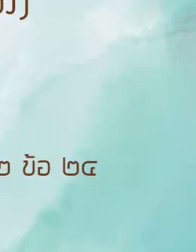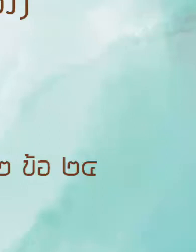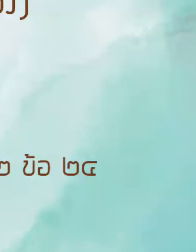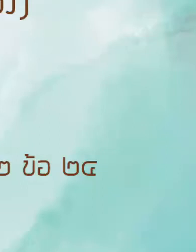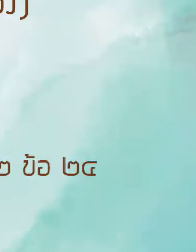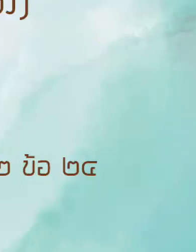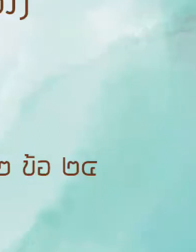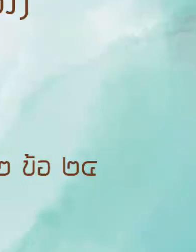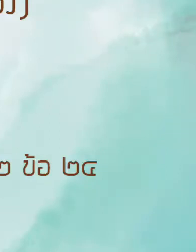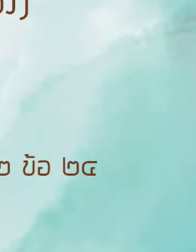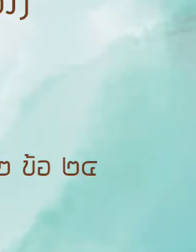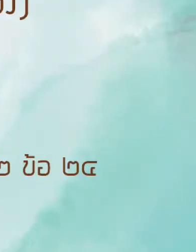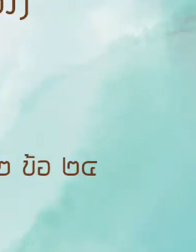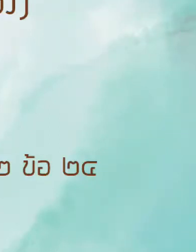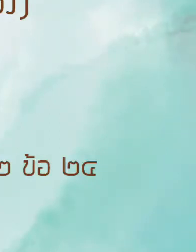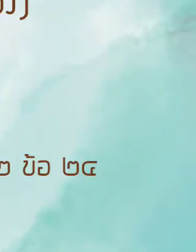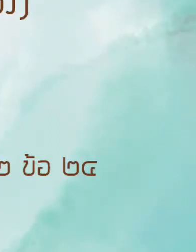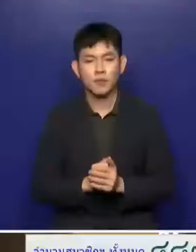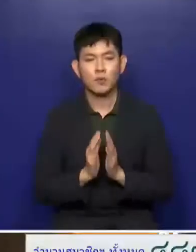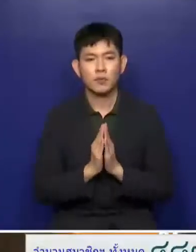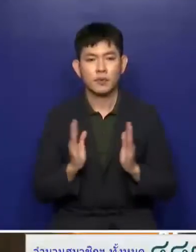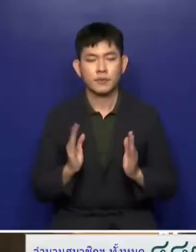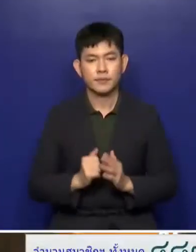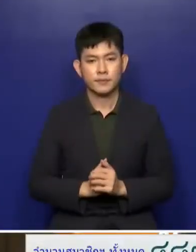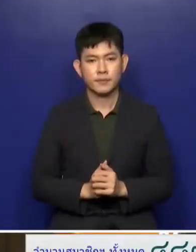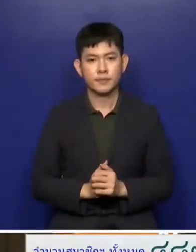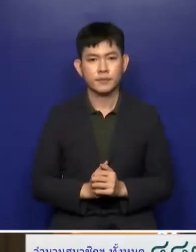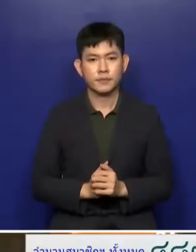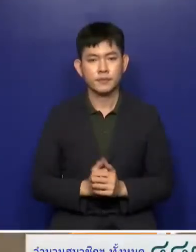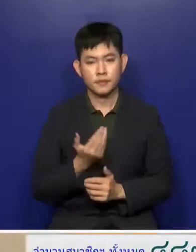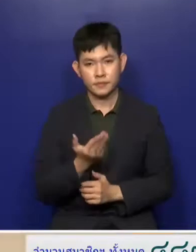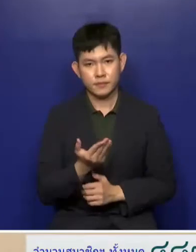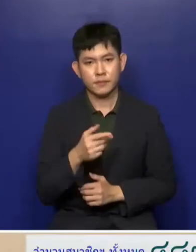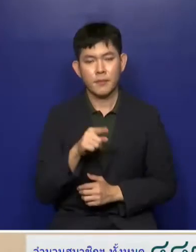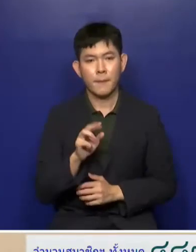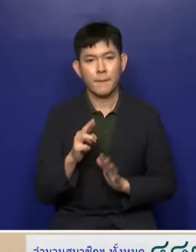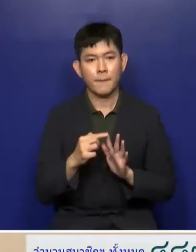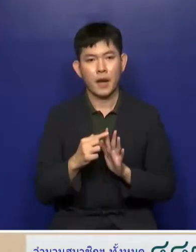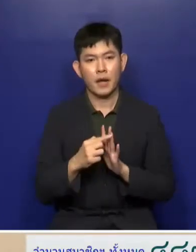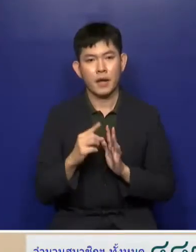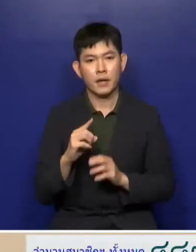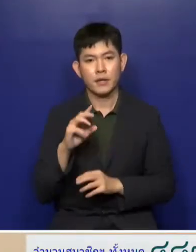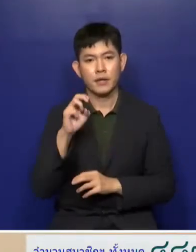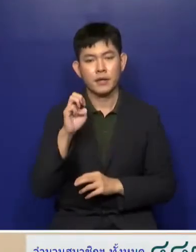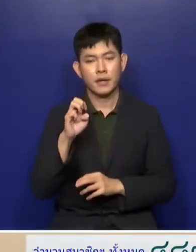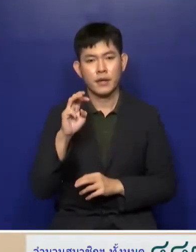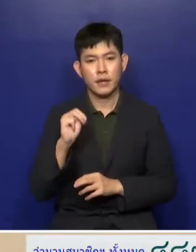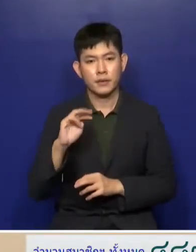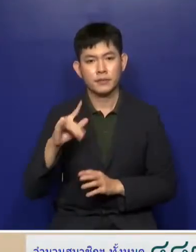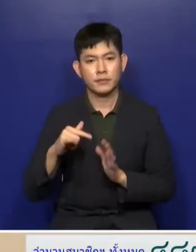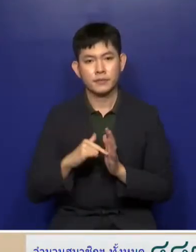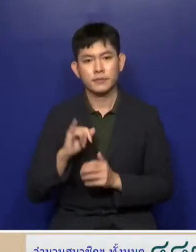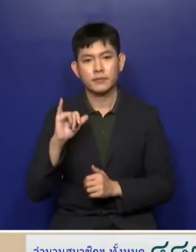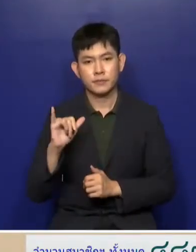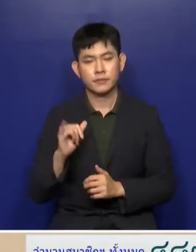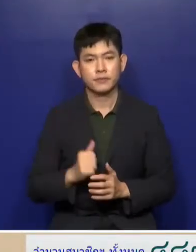ขอเชิญท่านประเดิมชัยตามด้วยนางสาวกุลวลีนพ